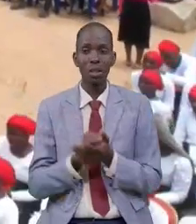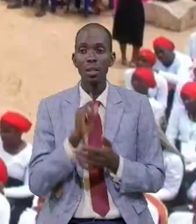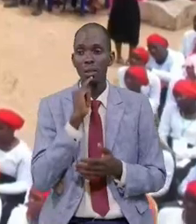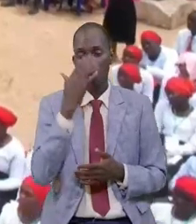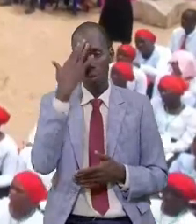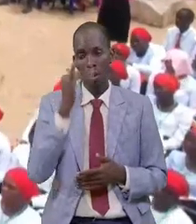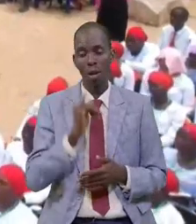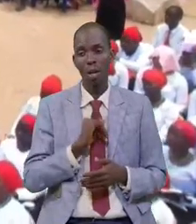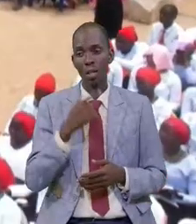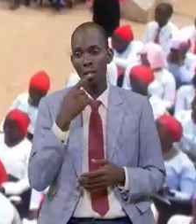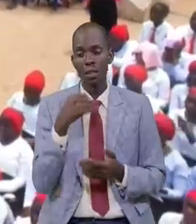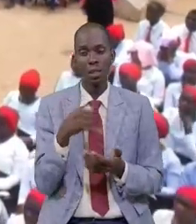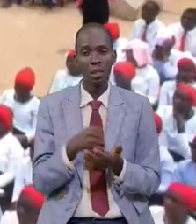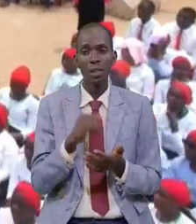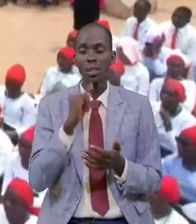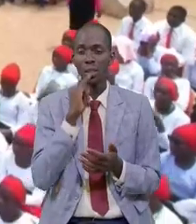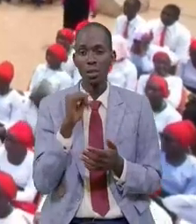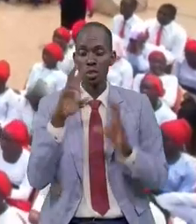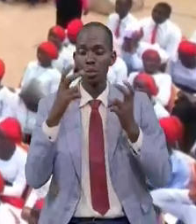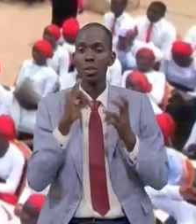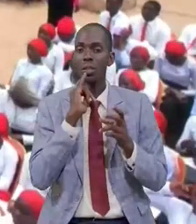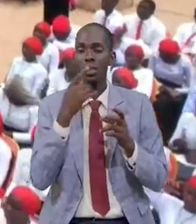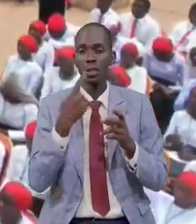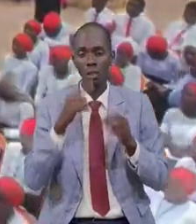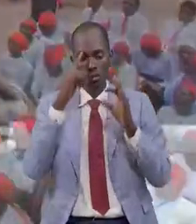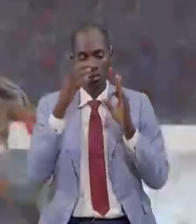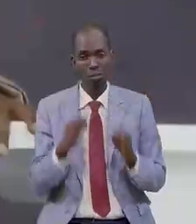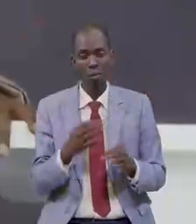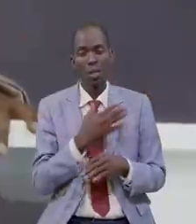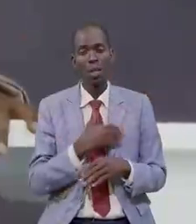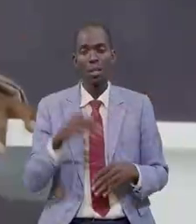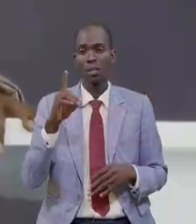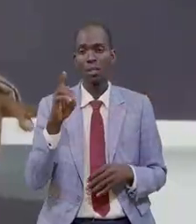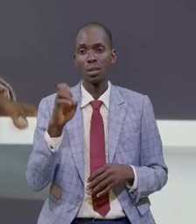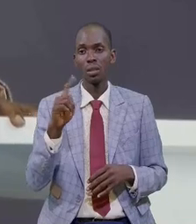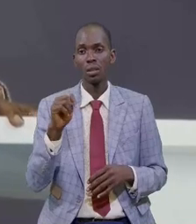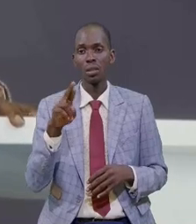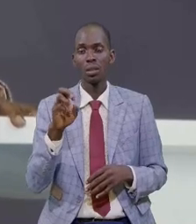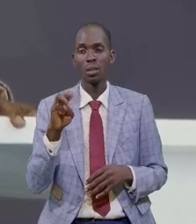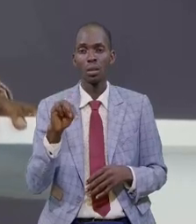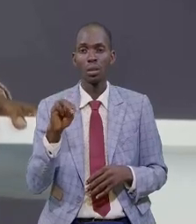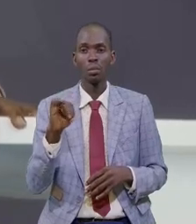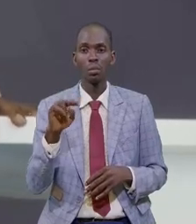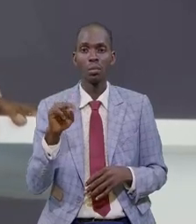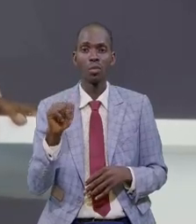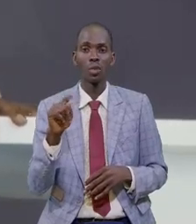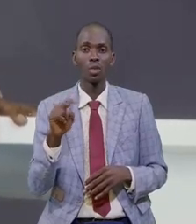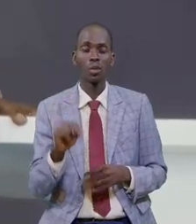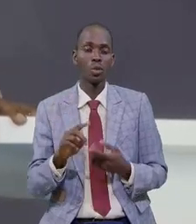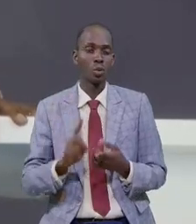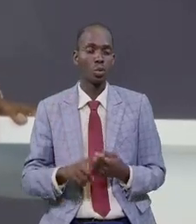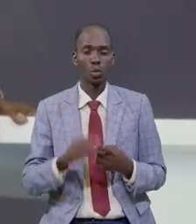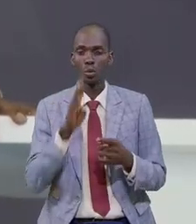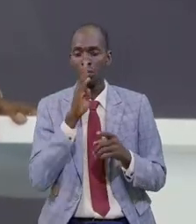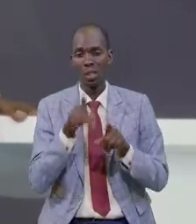décision et la détermination de se distinguer de se démarquer il y a trois points donc à